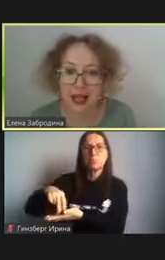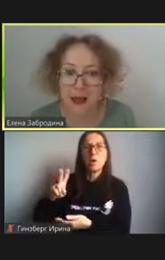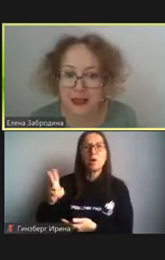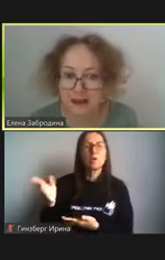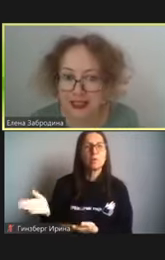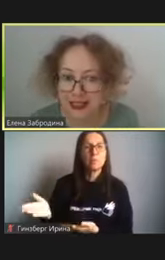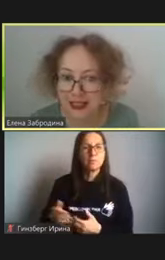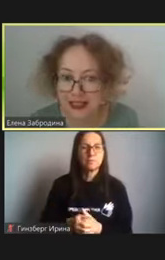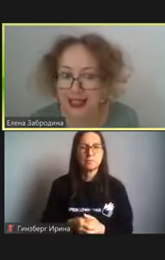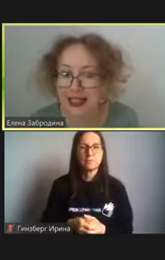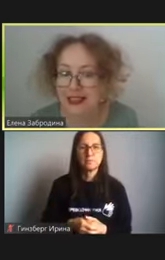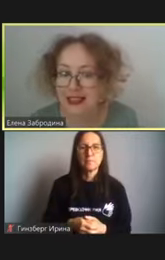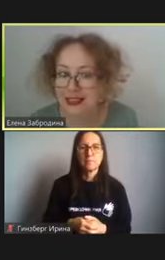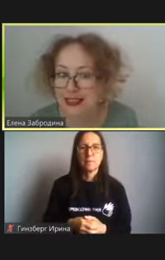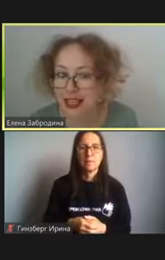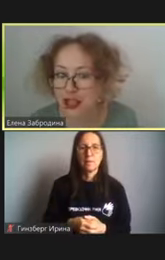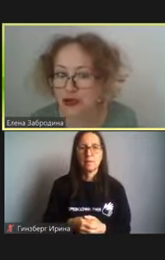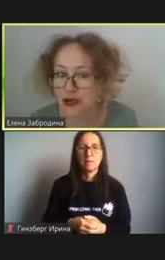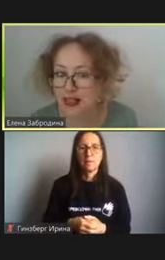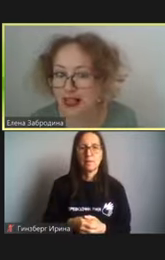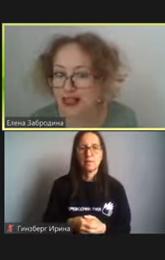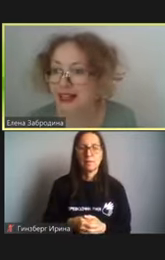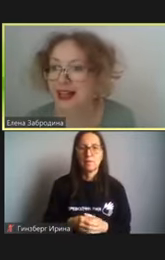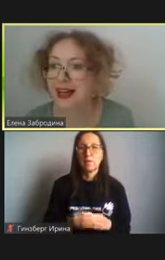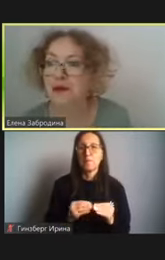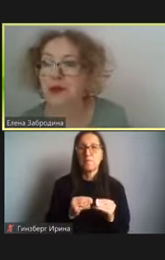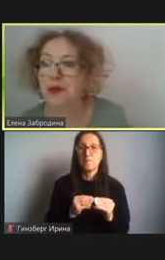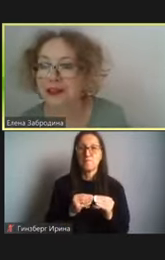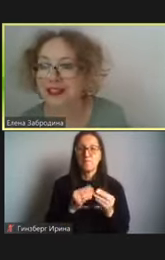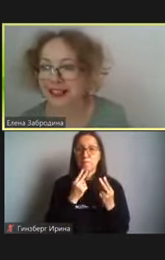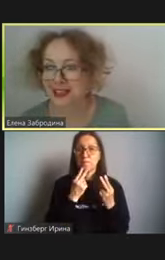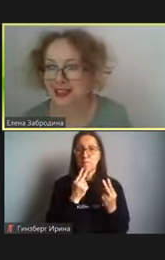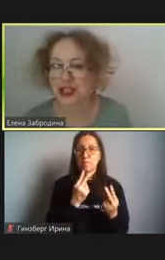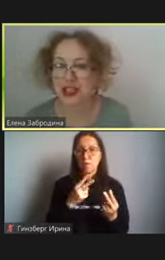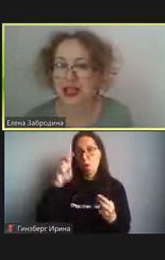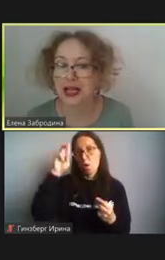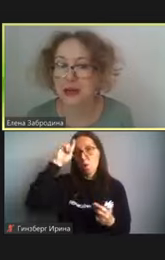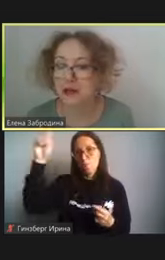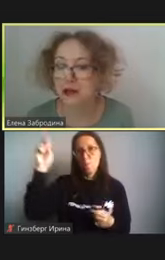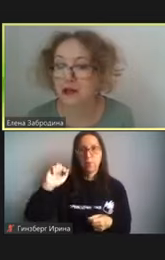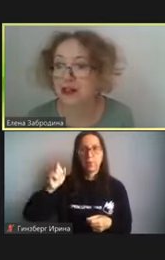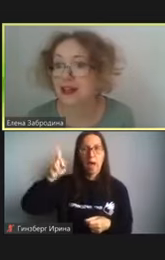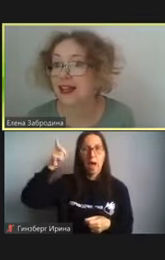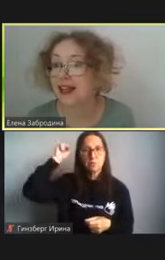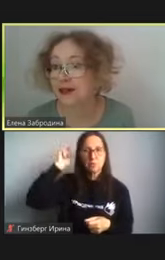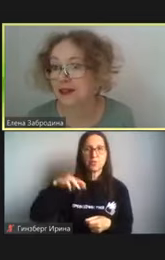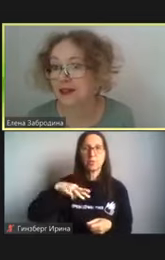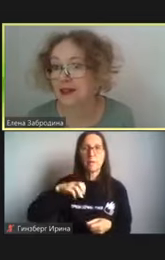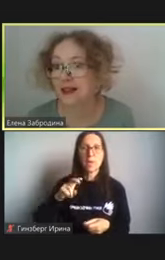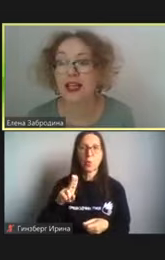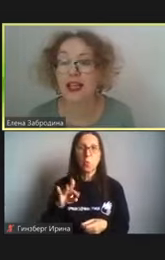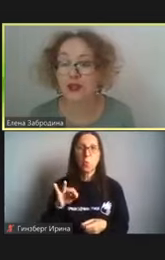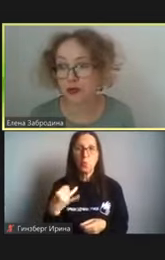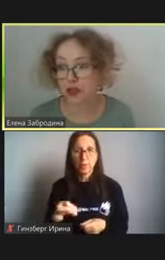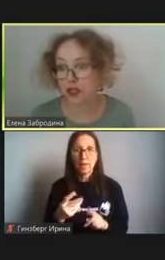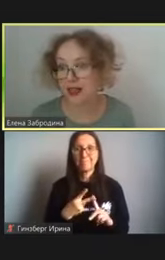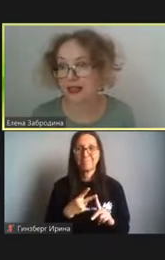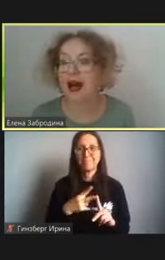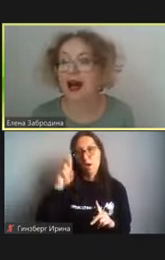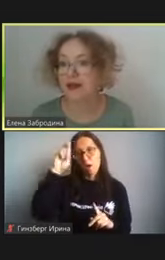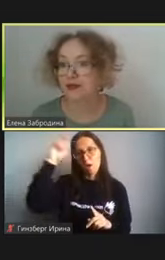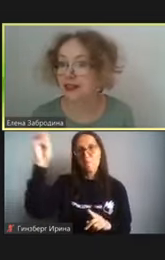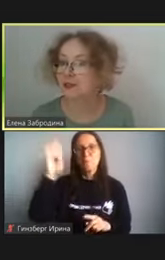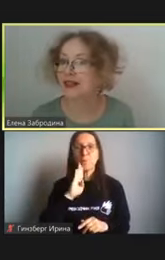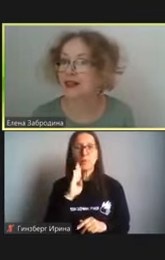короля? Посмотрите-ка, да здесь же у нас боги античные, Меркурий и Афина. И не